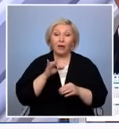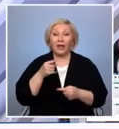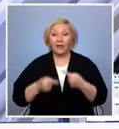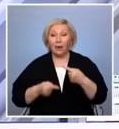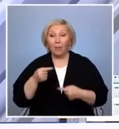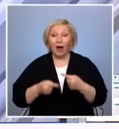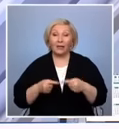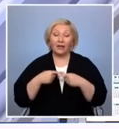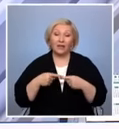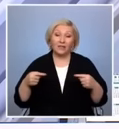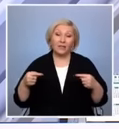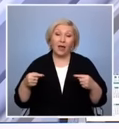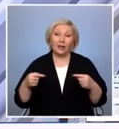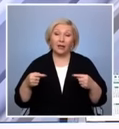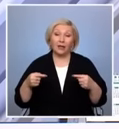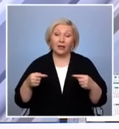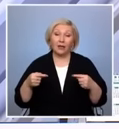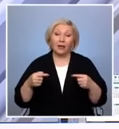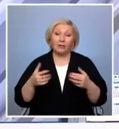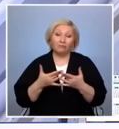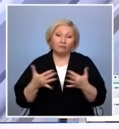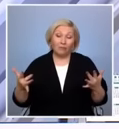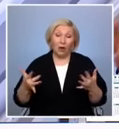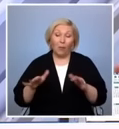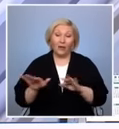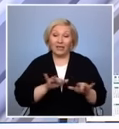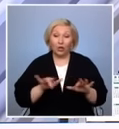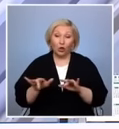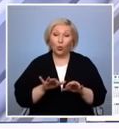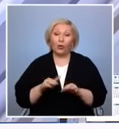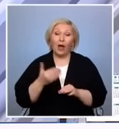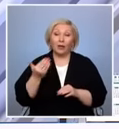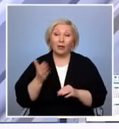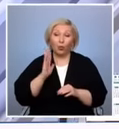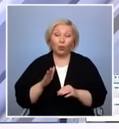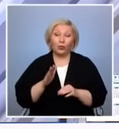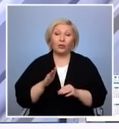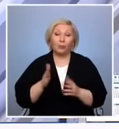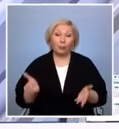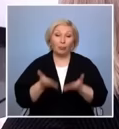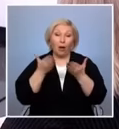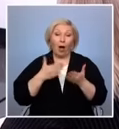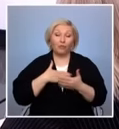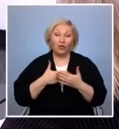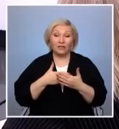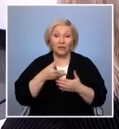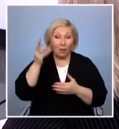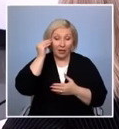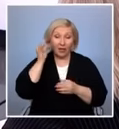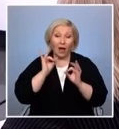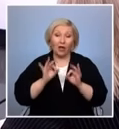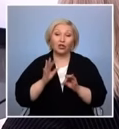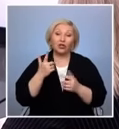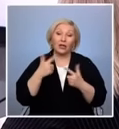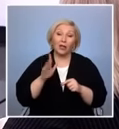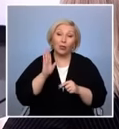– страшное бедствие. Дорог в нашей республике как явление быть не должно». Конец цитаты. Ну, правда, вот он